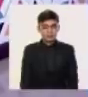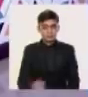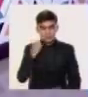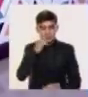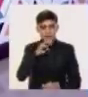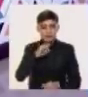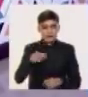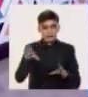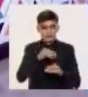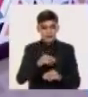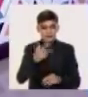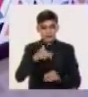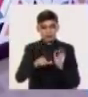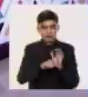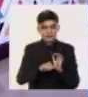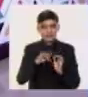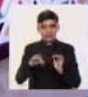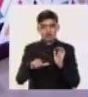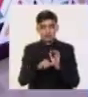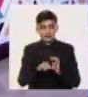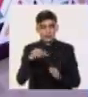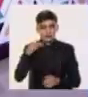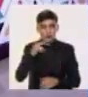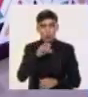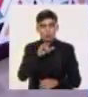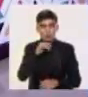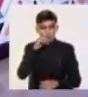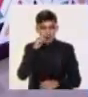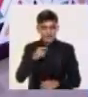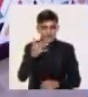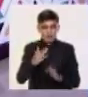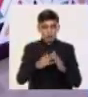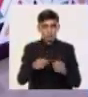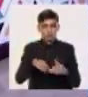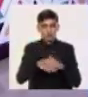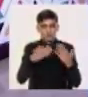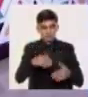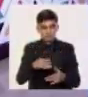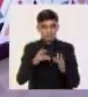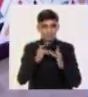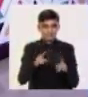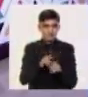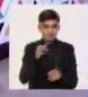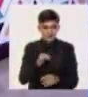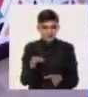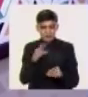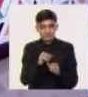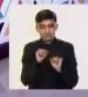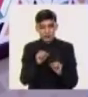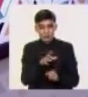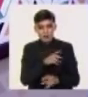Спасибо, Наталья. Желаю всем 36,6, сказал президент Украины, уходя на самоизоляцию. Владимир Зеленский, несмотря на меры